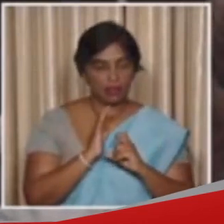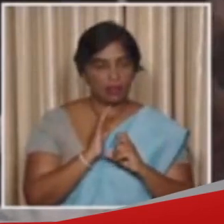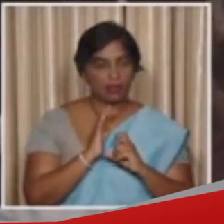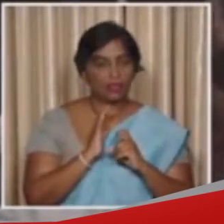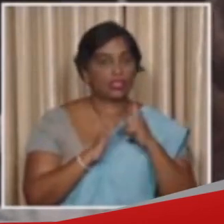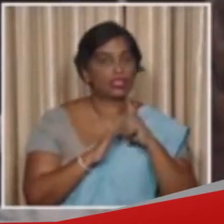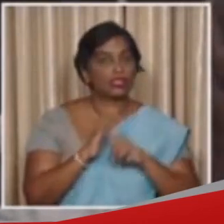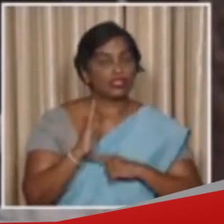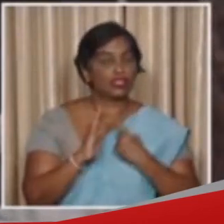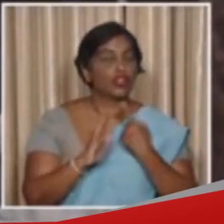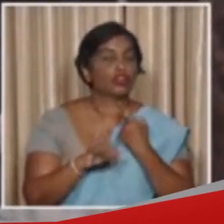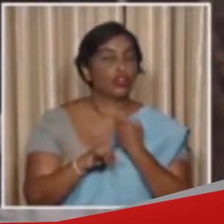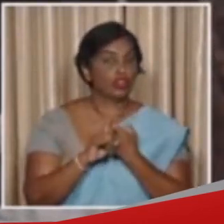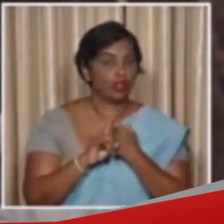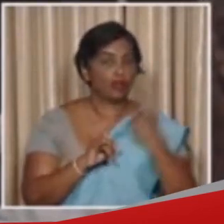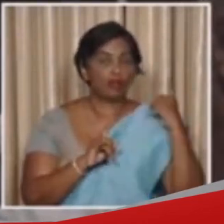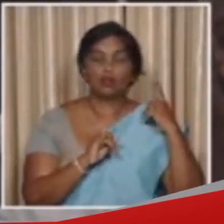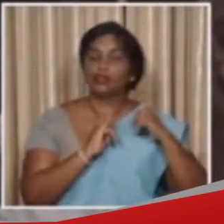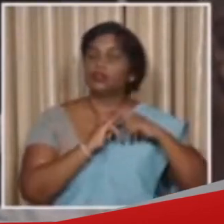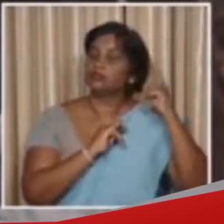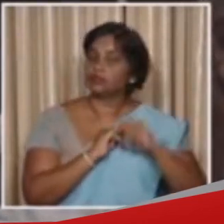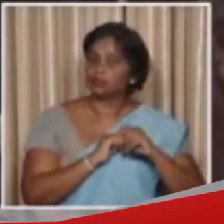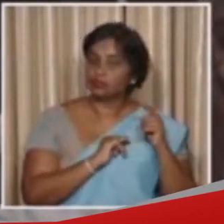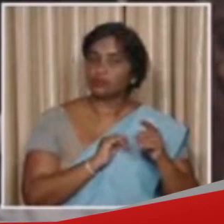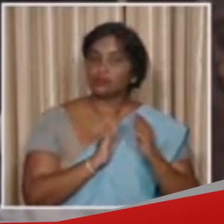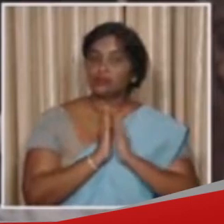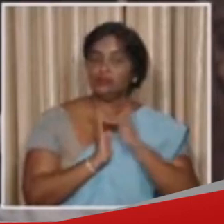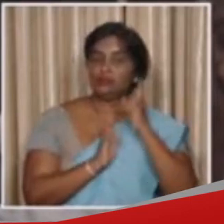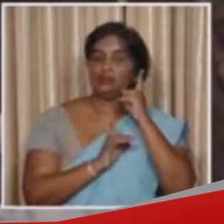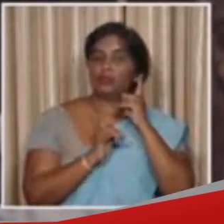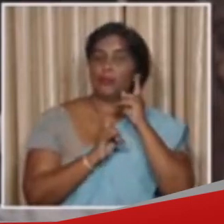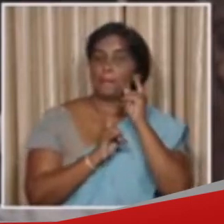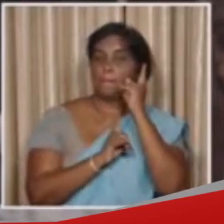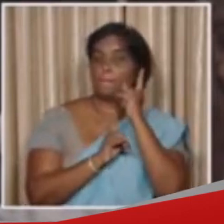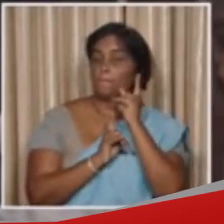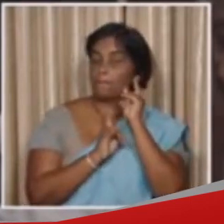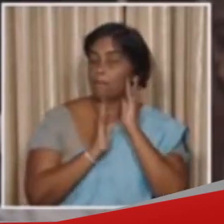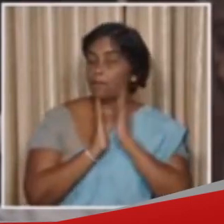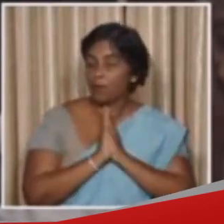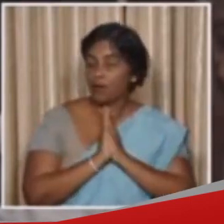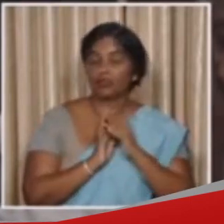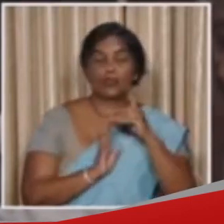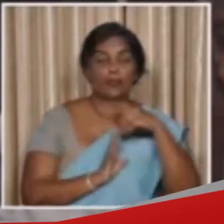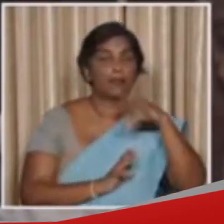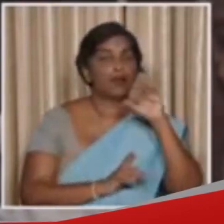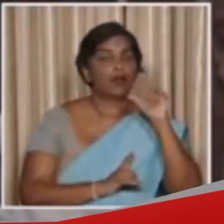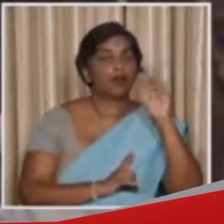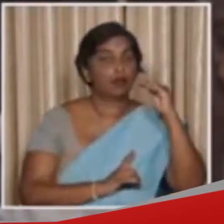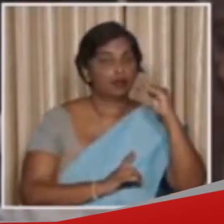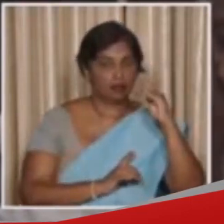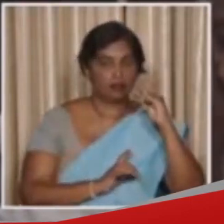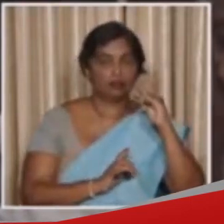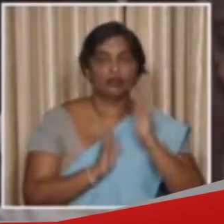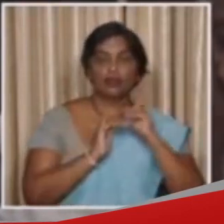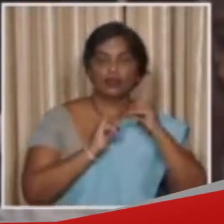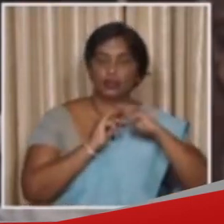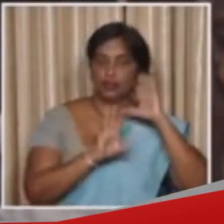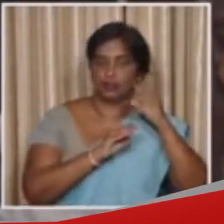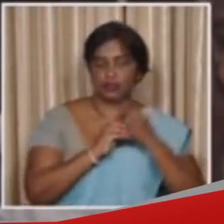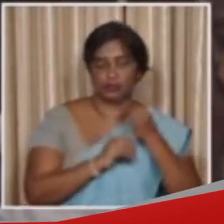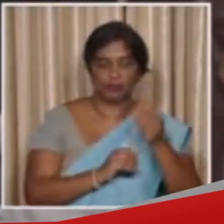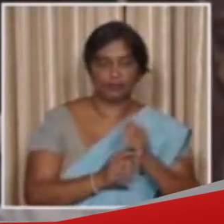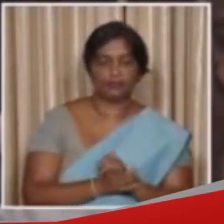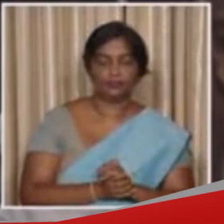සර්ජන් කොතලාවල ආරක්ෂක විශ්වවිද්‍යාලයේ බෞද්ධ හා පාලි විශ්වවිද්‍යාලයේ සංඛ්‍යාලේකන පිළිබඳව මම ලැබෙන සලසන්නේ